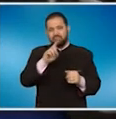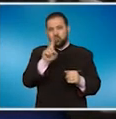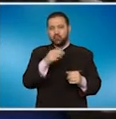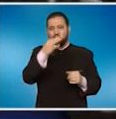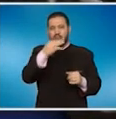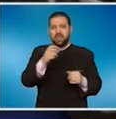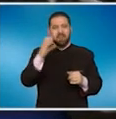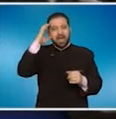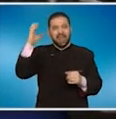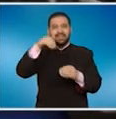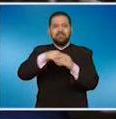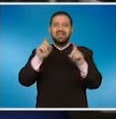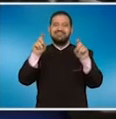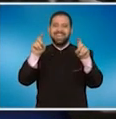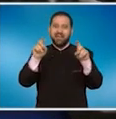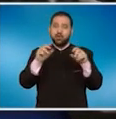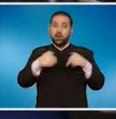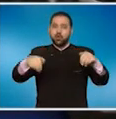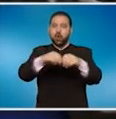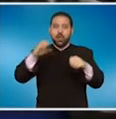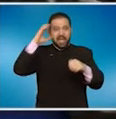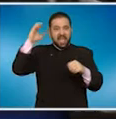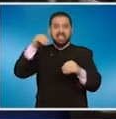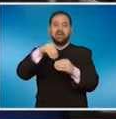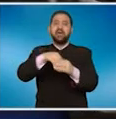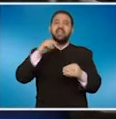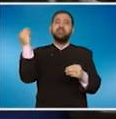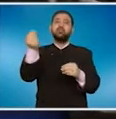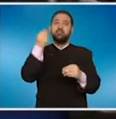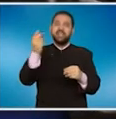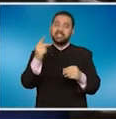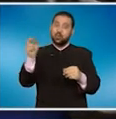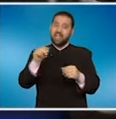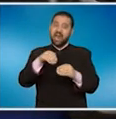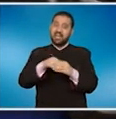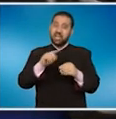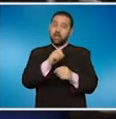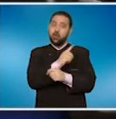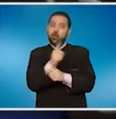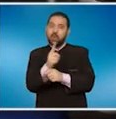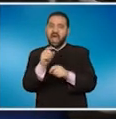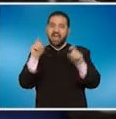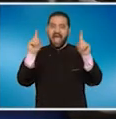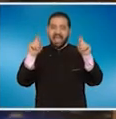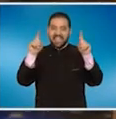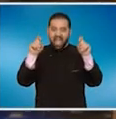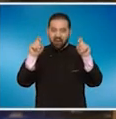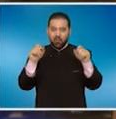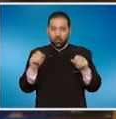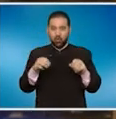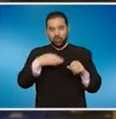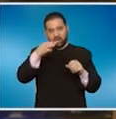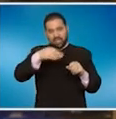Dumnezeu. Însă despre existența lui și lucrarea lui, sigur că părinții bisericii, Scriptura, părinții bisericii,